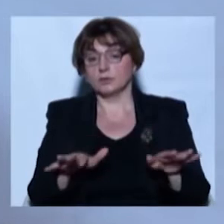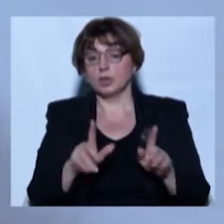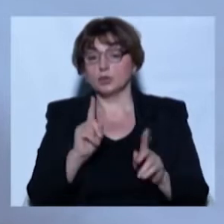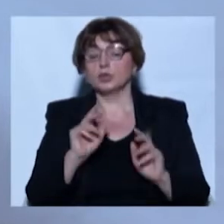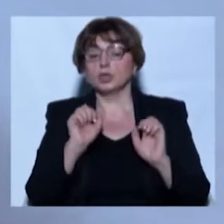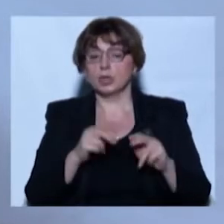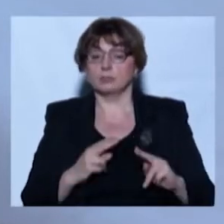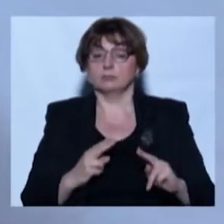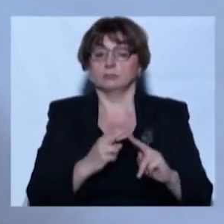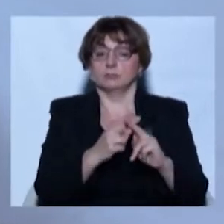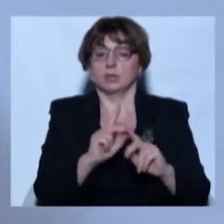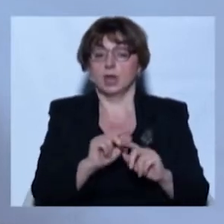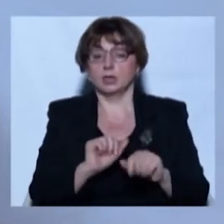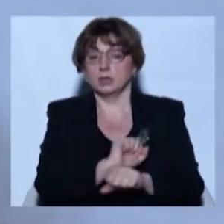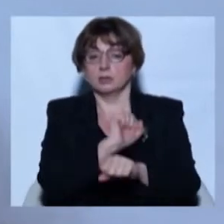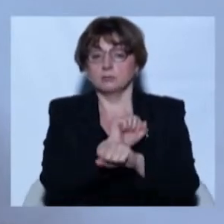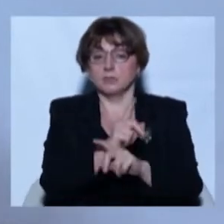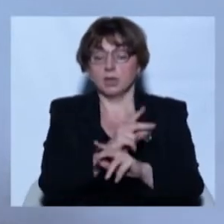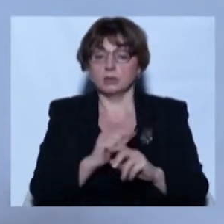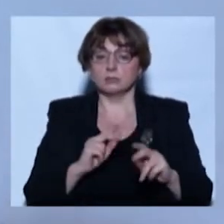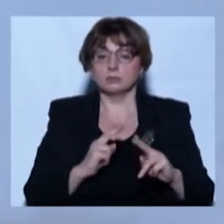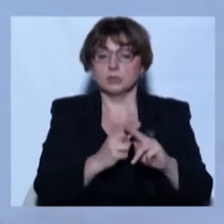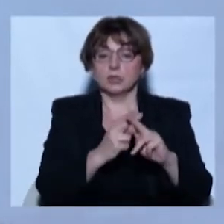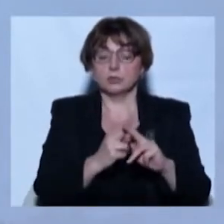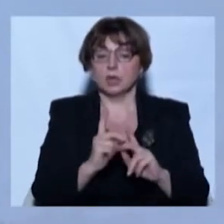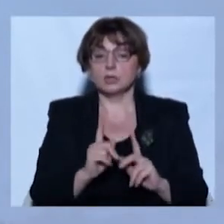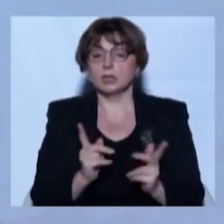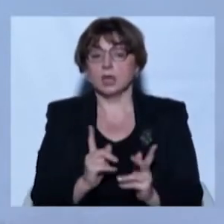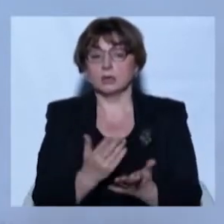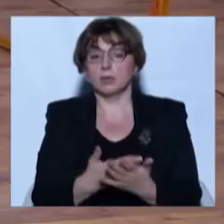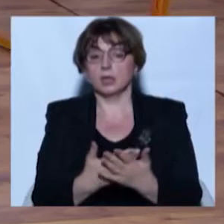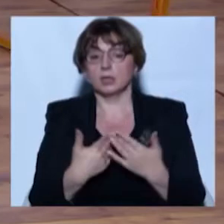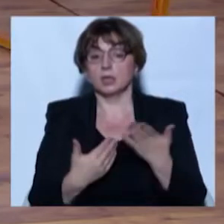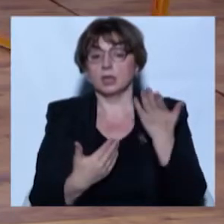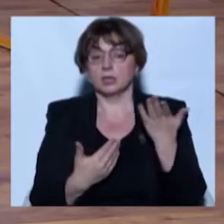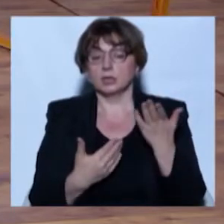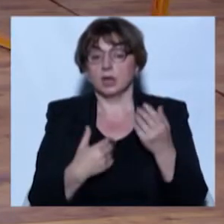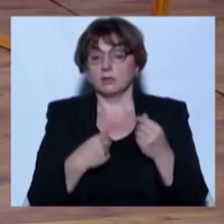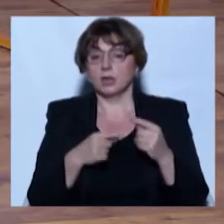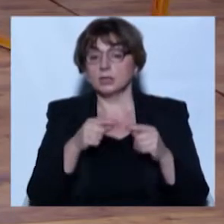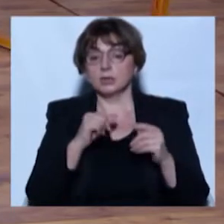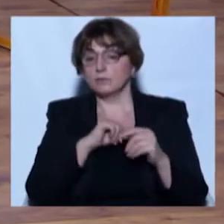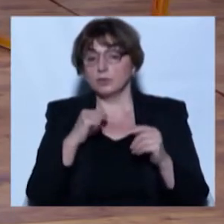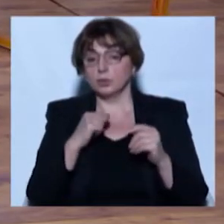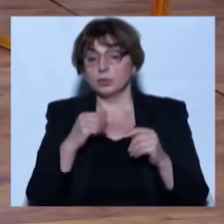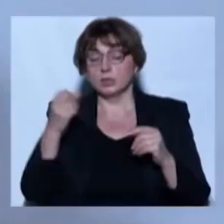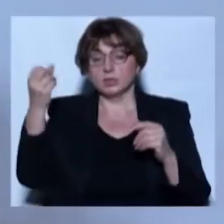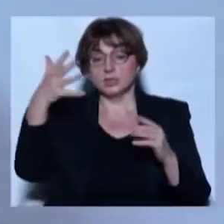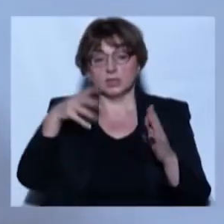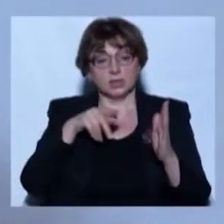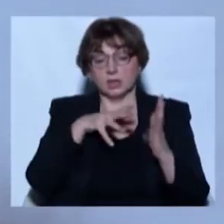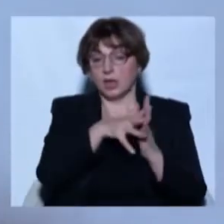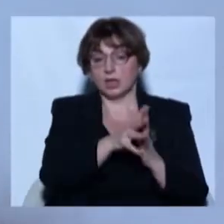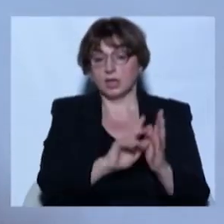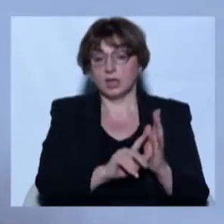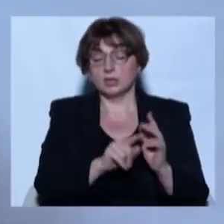դա իս վերկարցել դես, դա ռա արիս ես դաբրկոլ է բա, այի մագարդետ մե խելշի ավիղը կաղումջերուալ է սխեղուլի, ծիգնի, դա